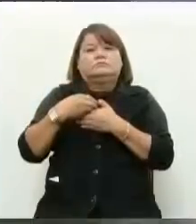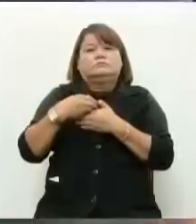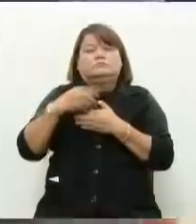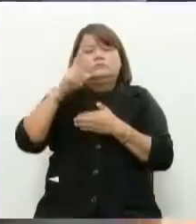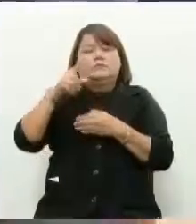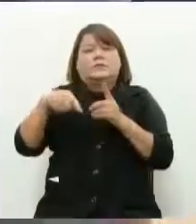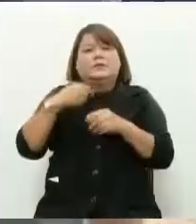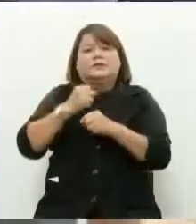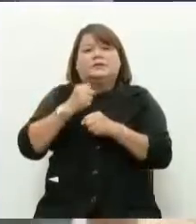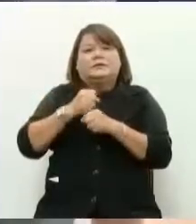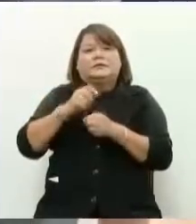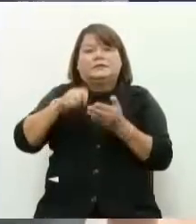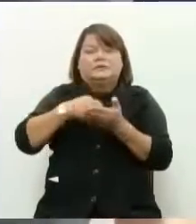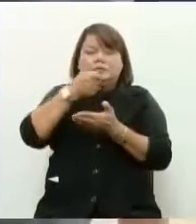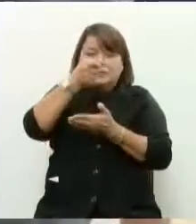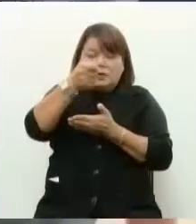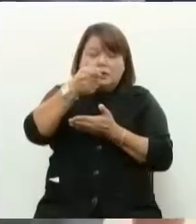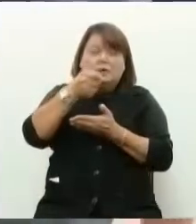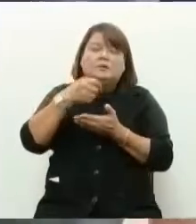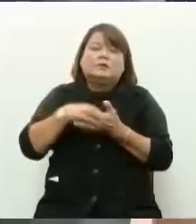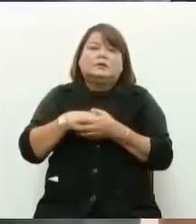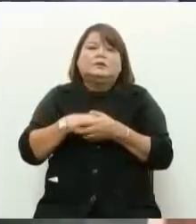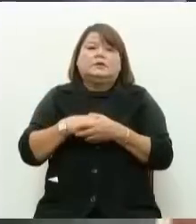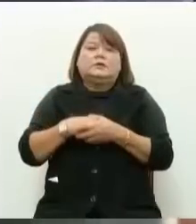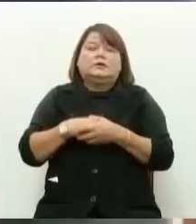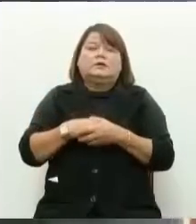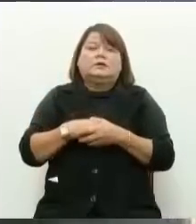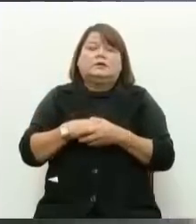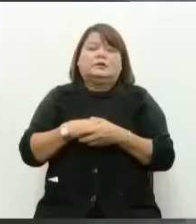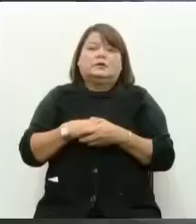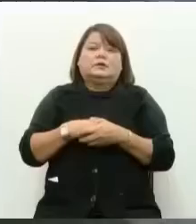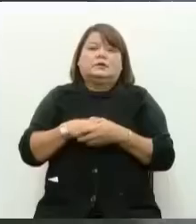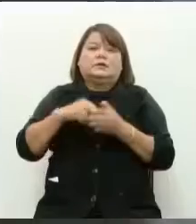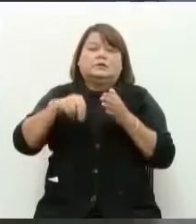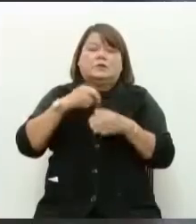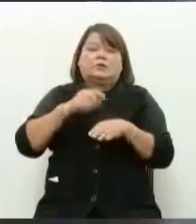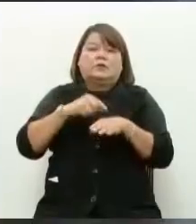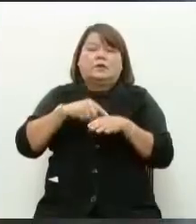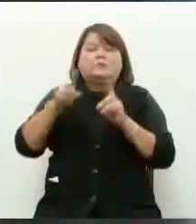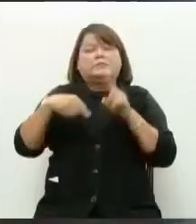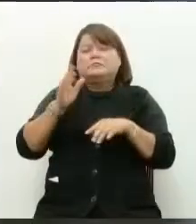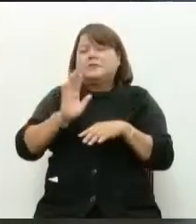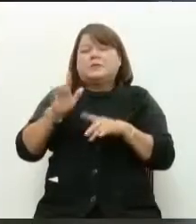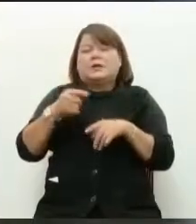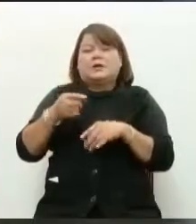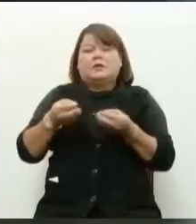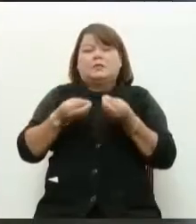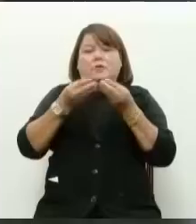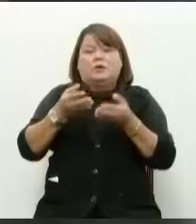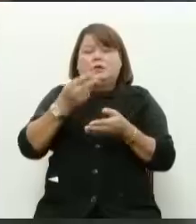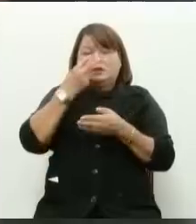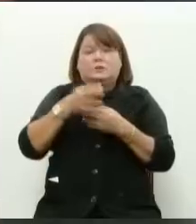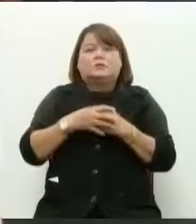างแม่ก็รีบป้อนเอาเองไม่คือไม่ค่อยอยากให้เขากินเท่าไหร่นอกจากเวลาเราจะไม่ได้ไปไหนนี้แล้วก็ปล่อยแล้วก็นั่ง